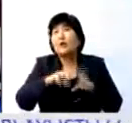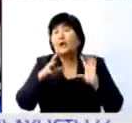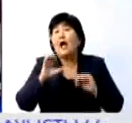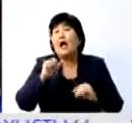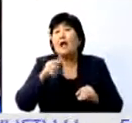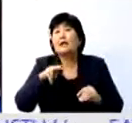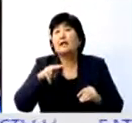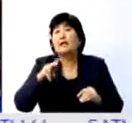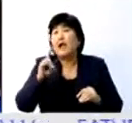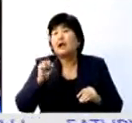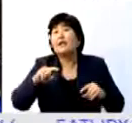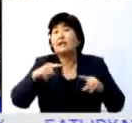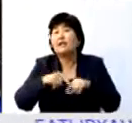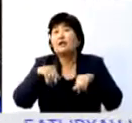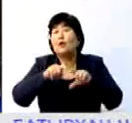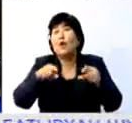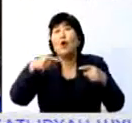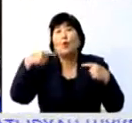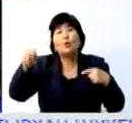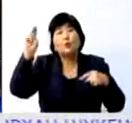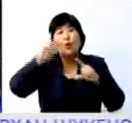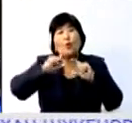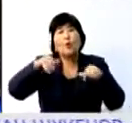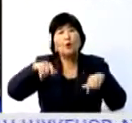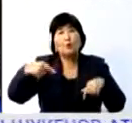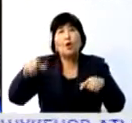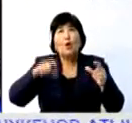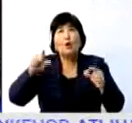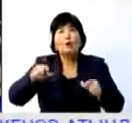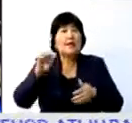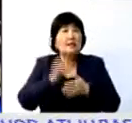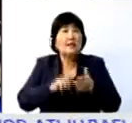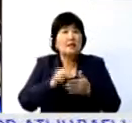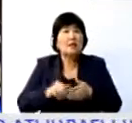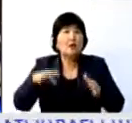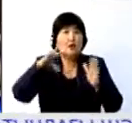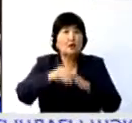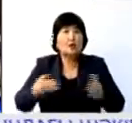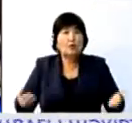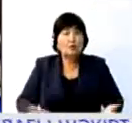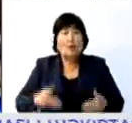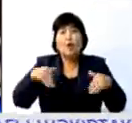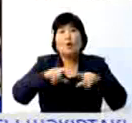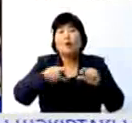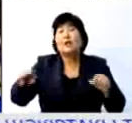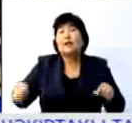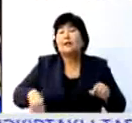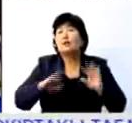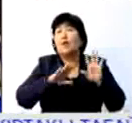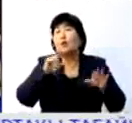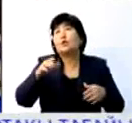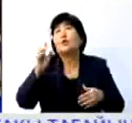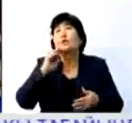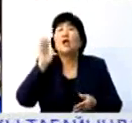аграрлы техникалық колледж жатақханасында өзге оқу орындары студенттерінің негізсіз тұрып жатқаны анықталып, колледж директорының орынбасарына